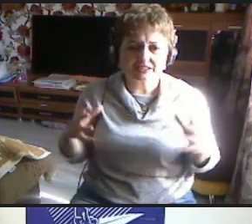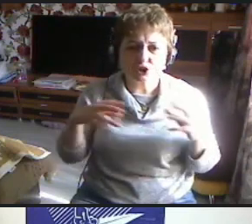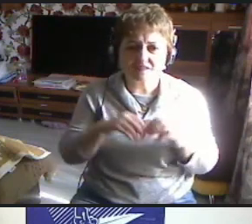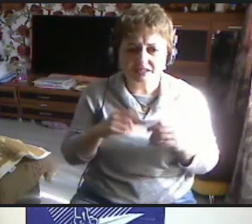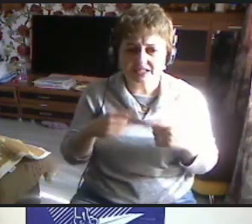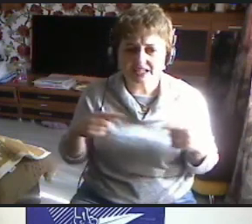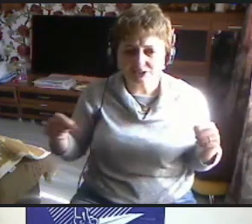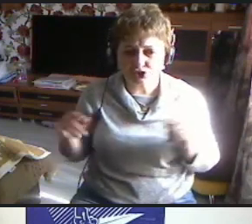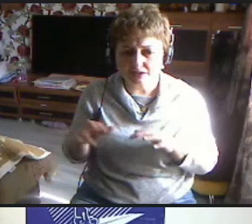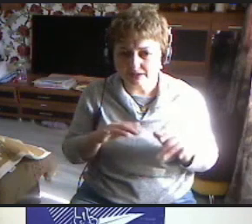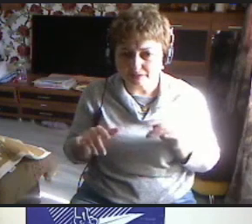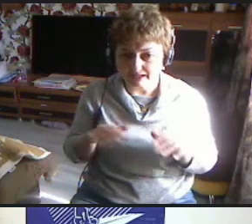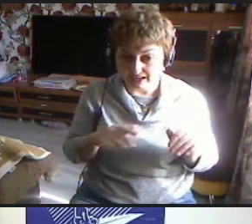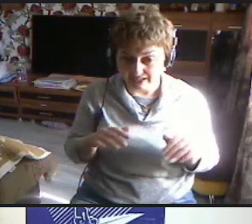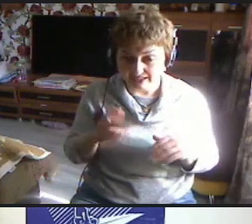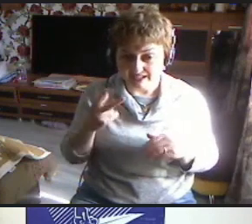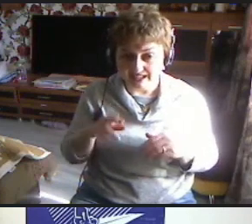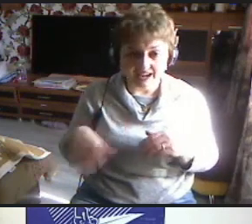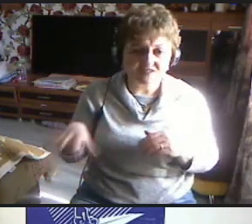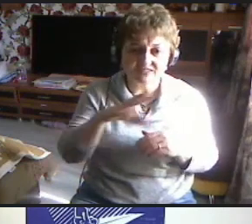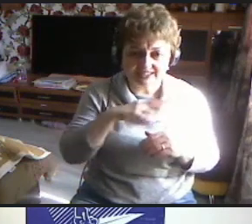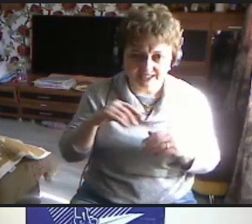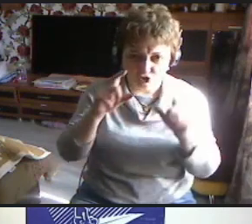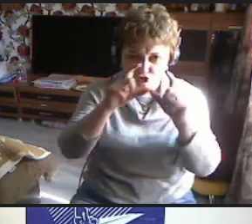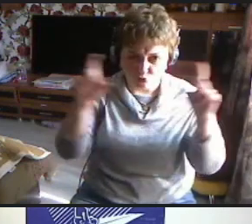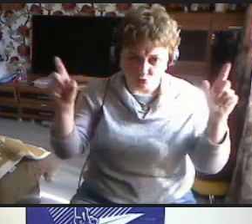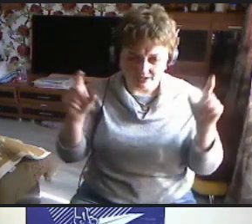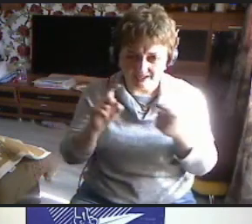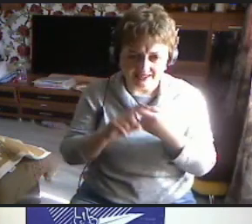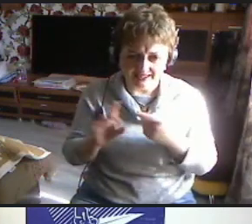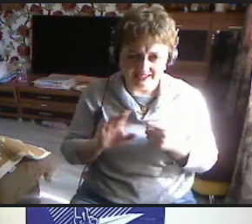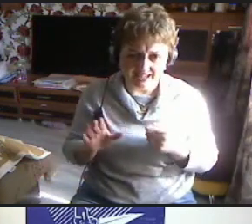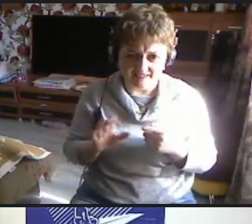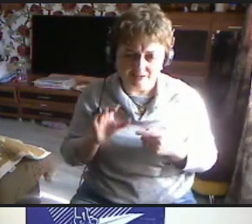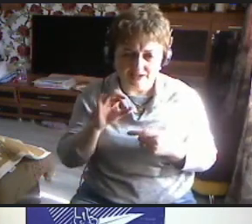мероприятия для всех школьников, независимо от их